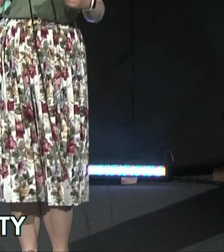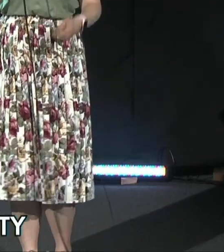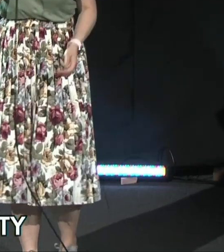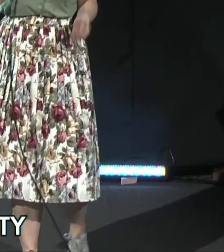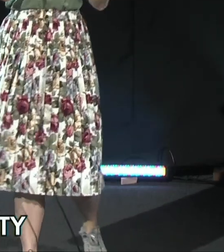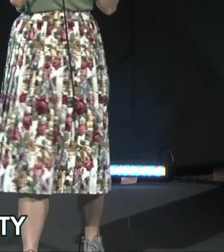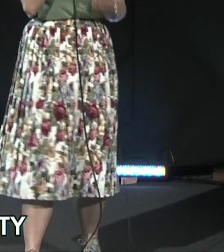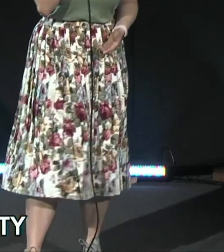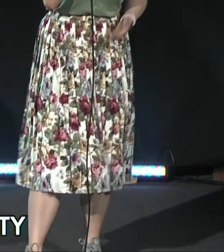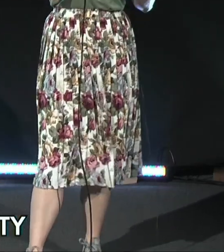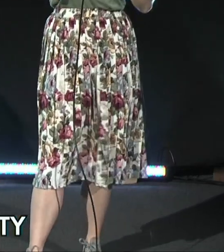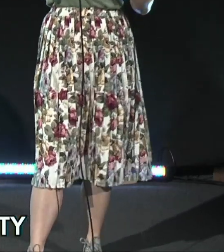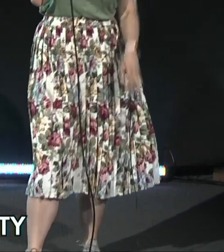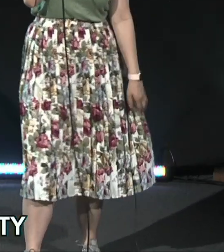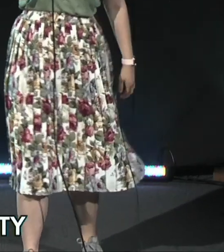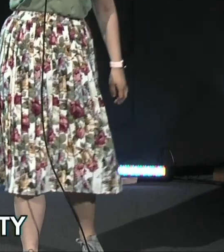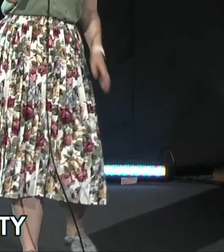Chcę Cię poznać.